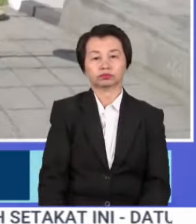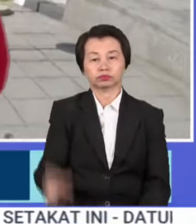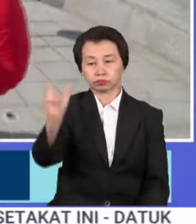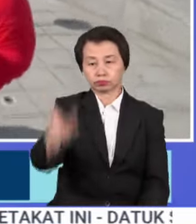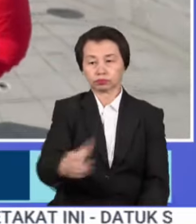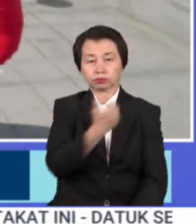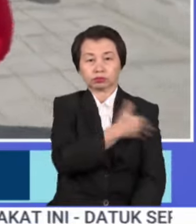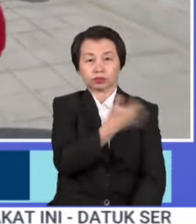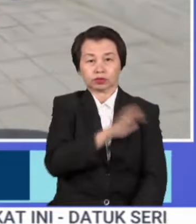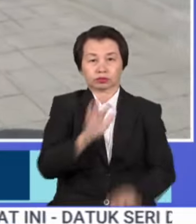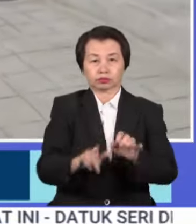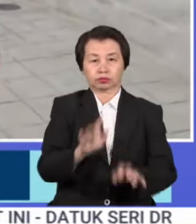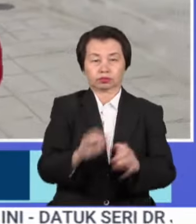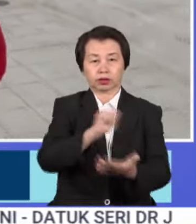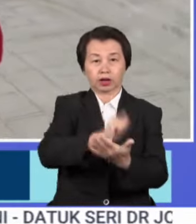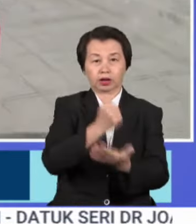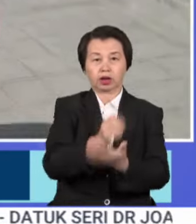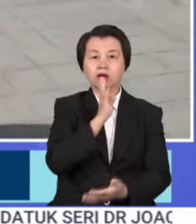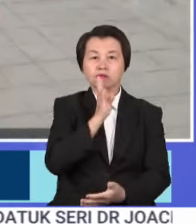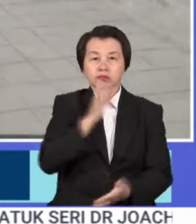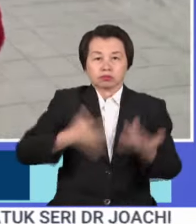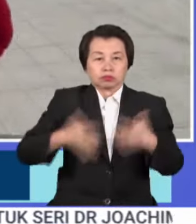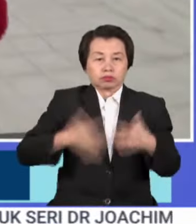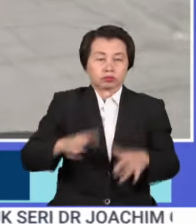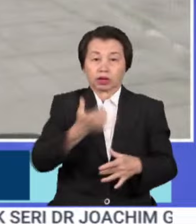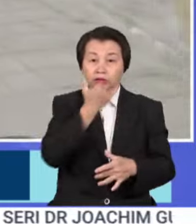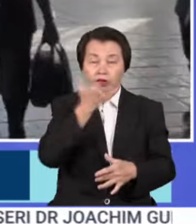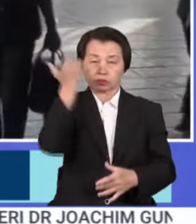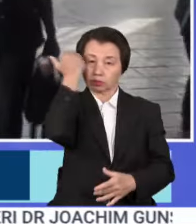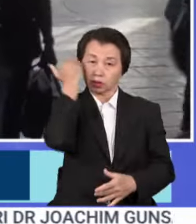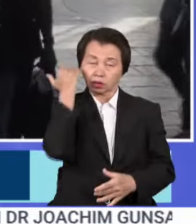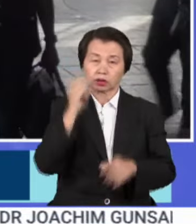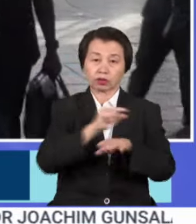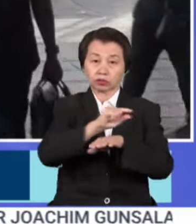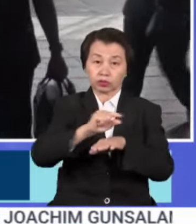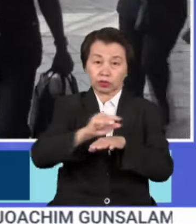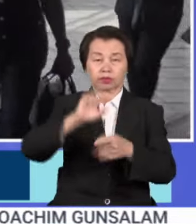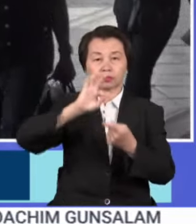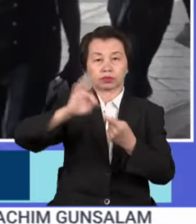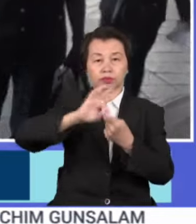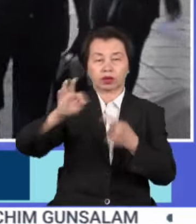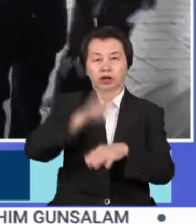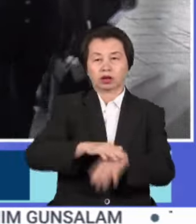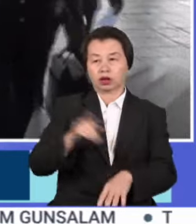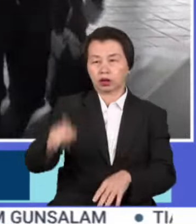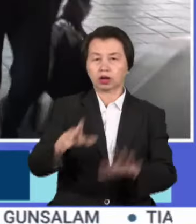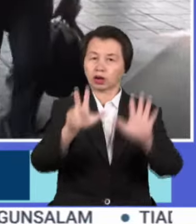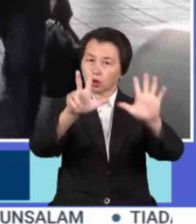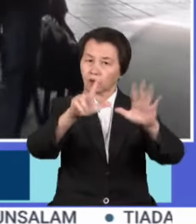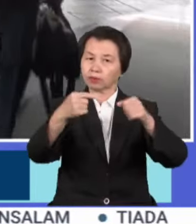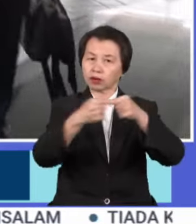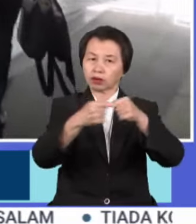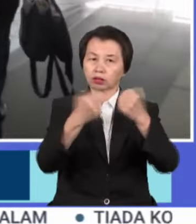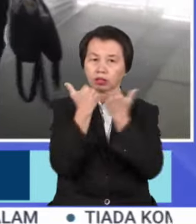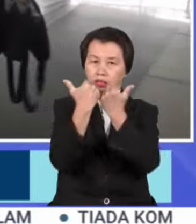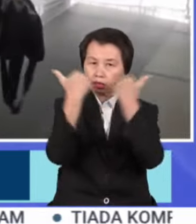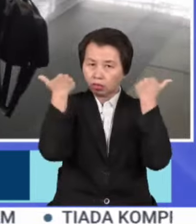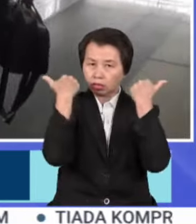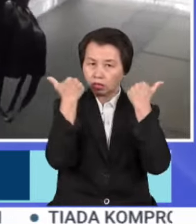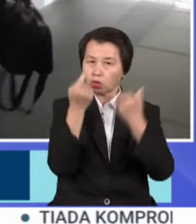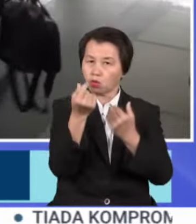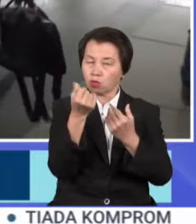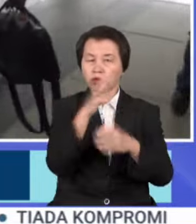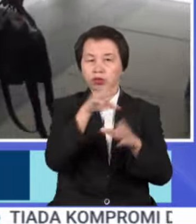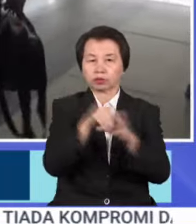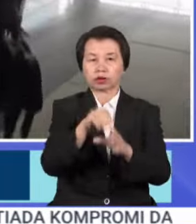Seorang bekas kerani akaun mengaku tidak bersalah di Mahkamah Session Georgetown Pulau Pinang atas 8 pertuduhan pecah amanah melibatkan